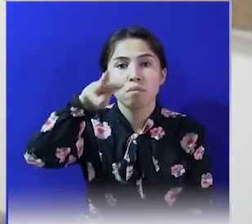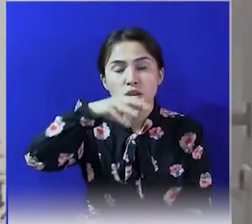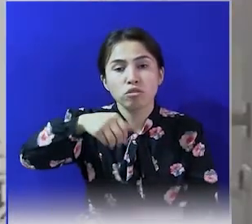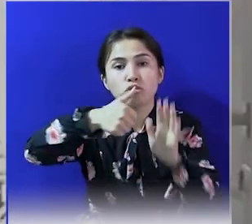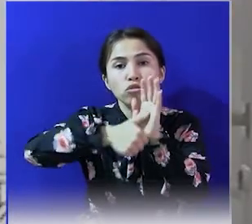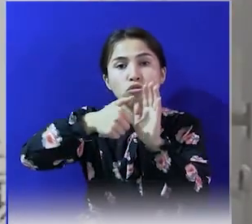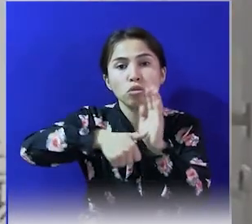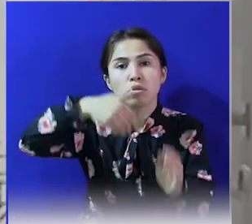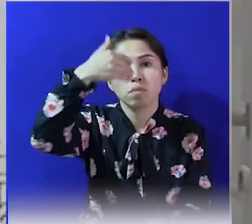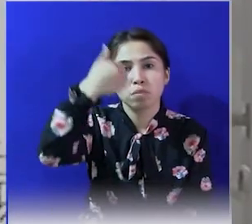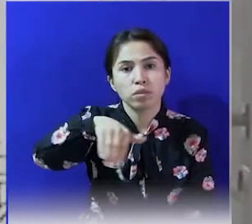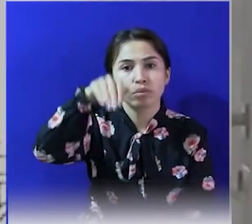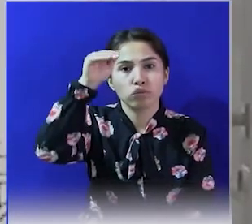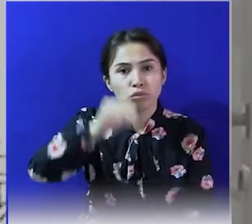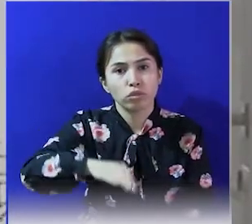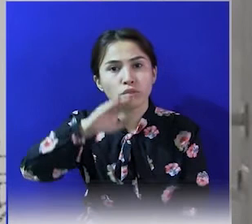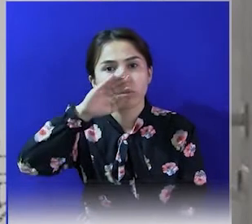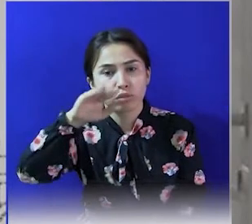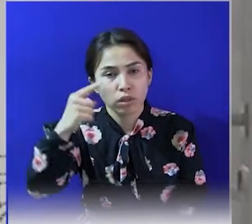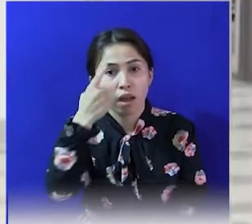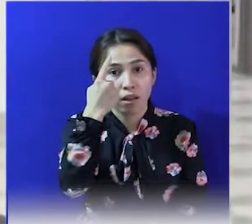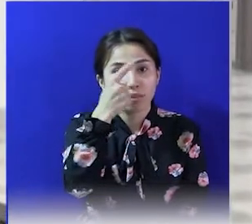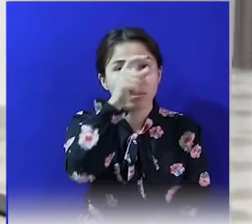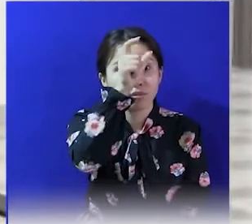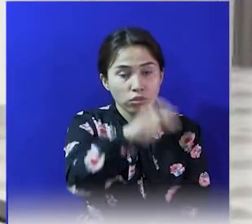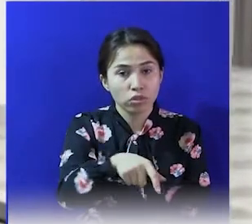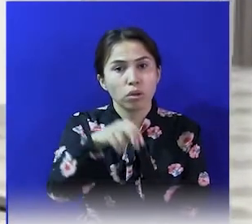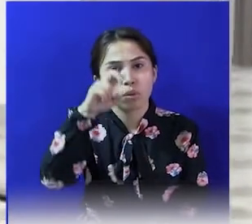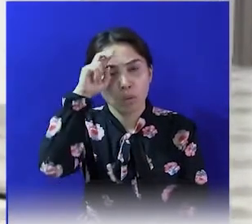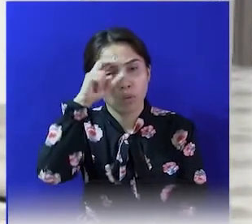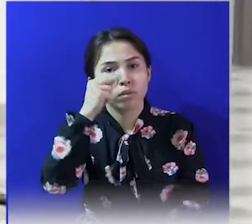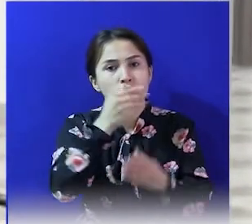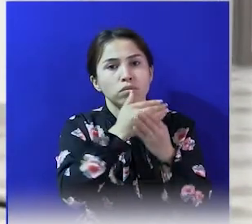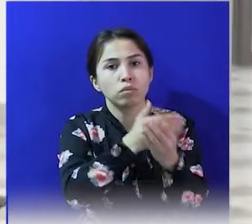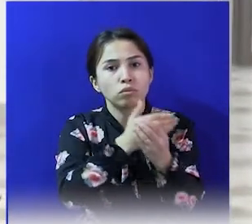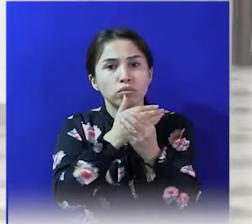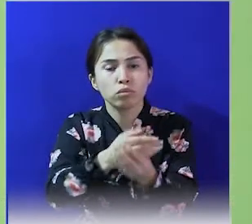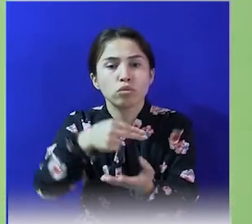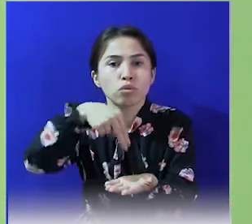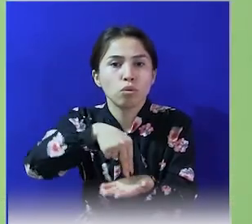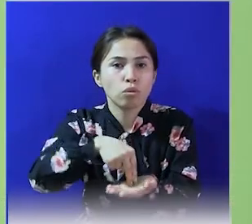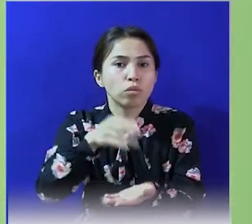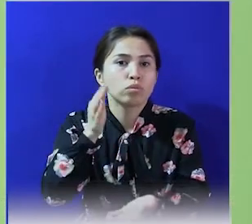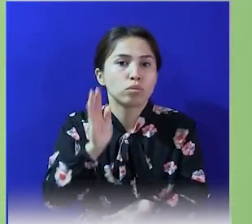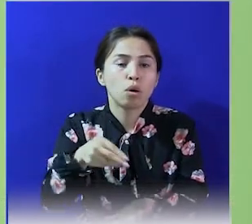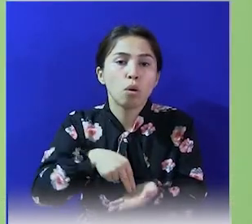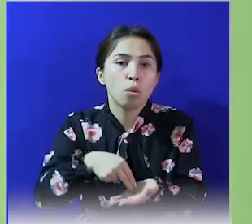инвестировал 2 миллиарда 650 тысяч тенге. И со стороны государства на каждого ребенка выделяются